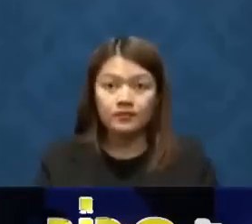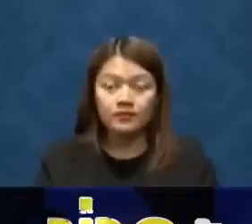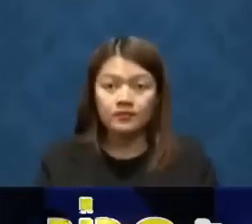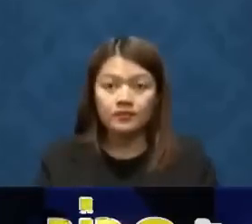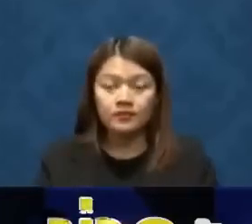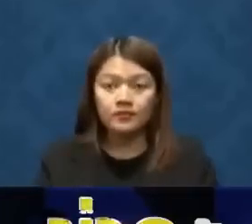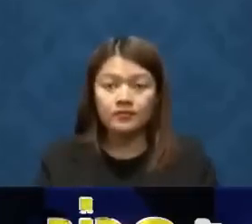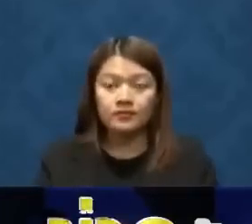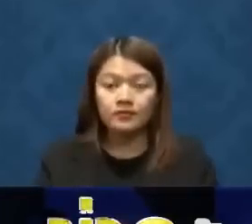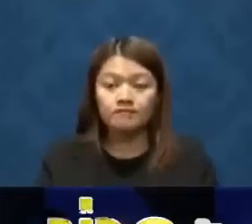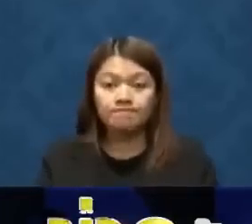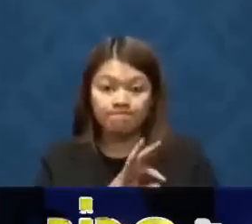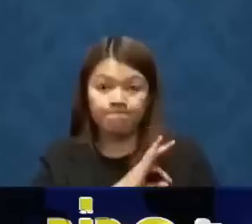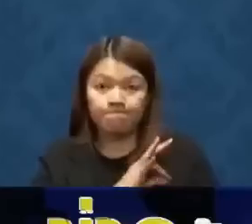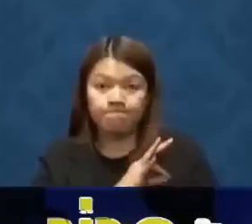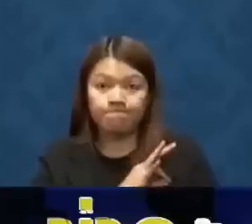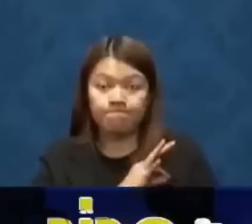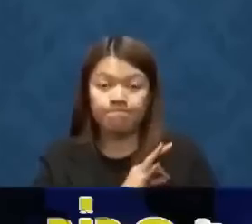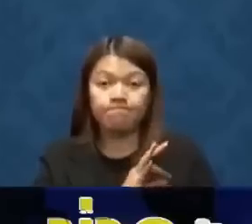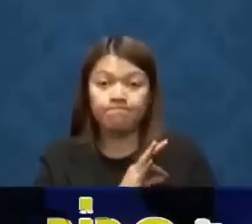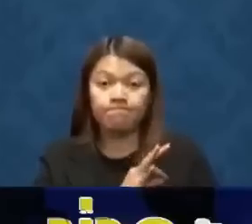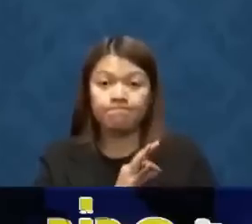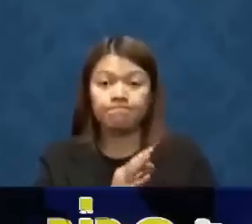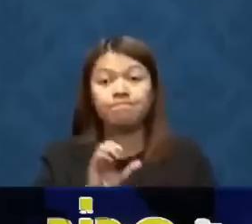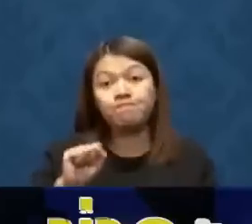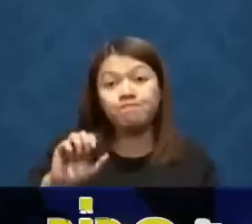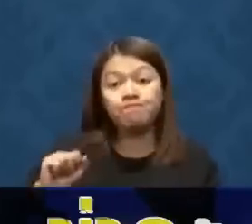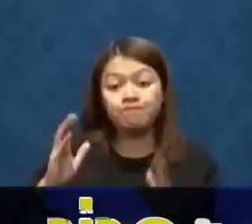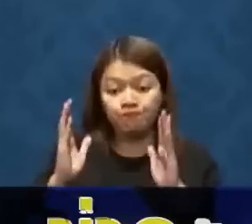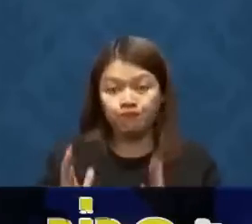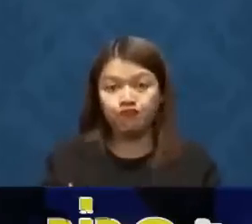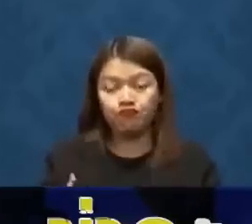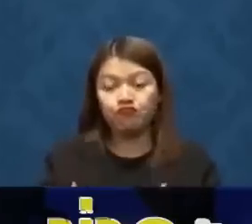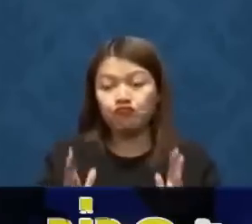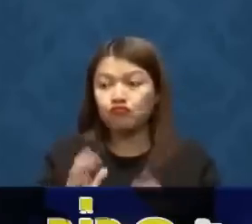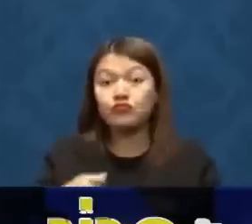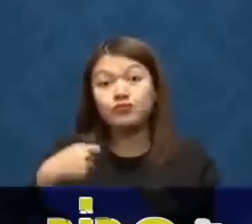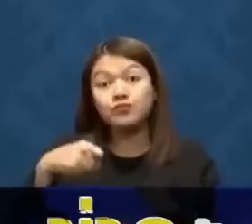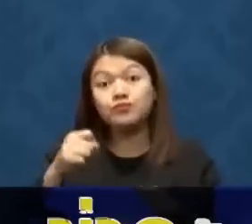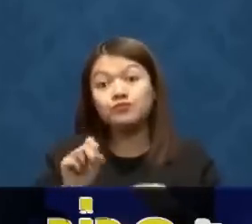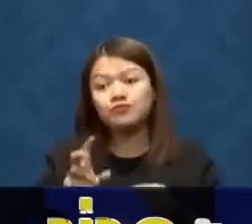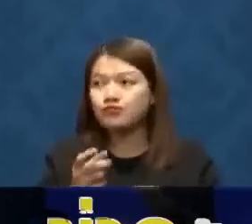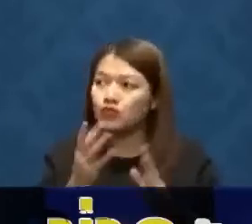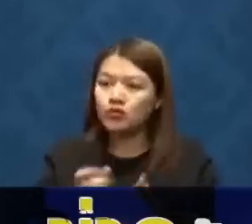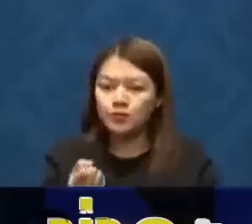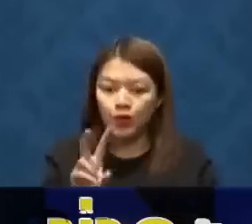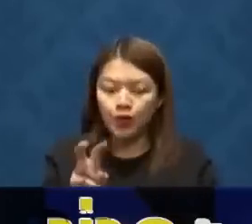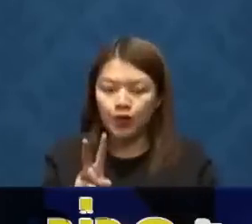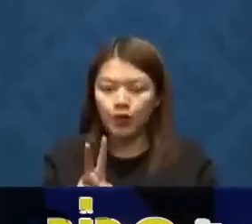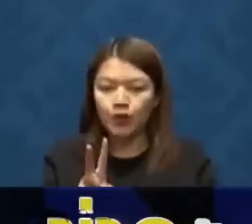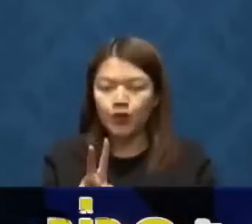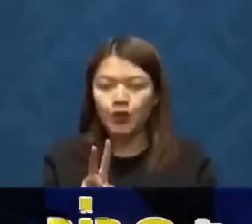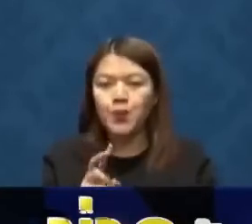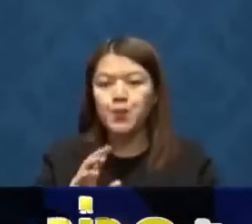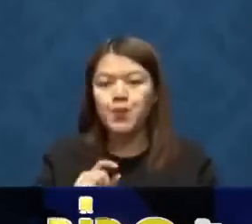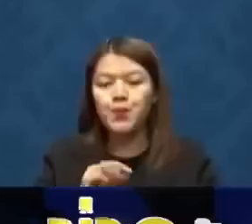ไม่หลังจากนั้นก็จะถึงประธานสภาเมื่อถึงเวลานั้นค่อยคุยกันตอนนั้นก็แล้วกันตอนเนี้ยประชุมต่อไปก่อน